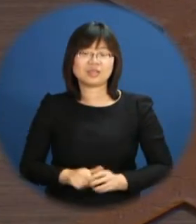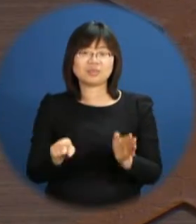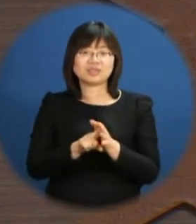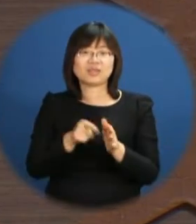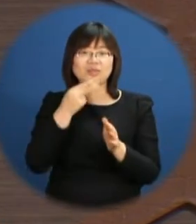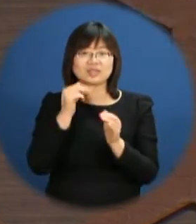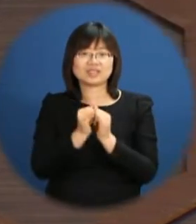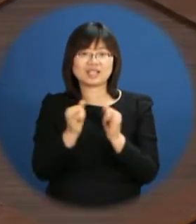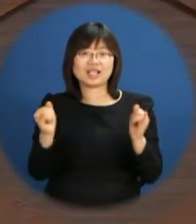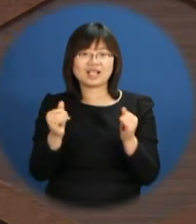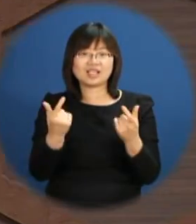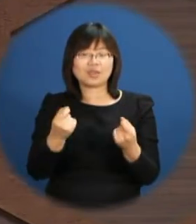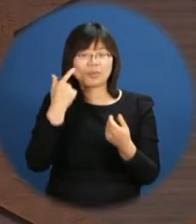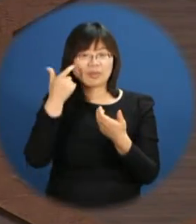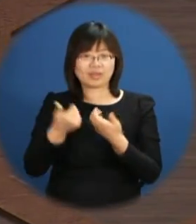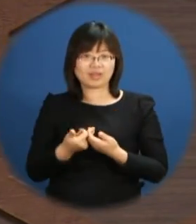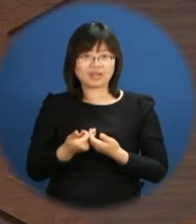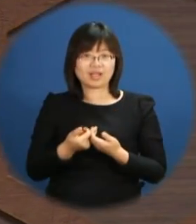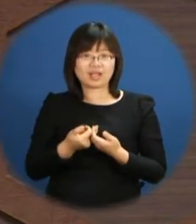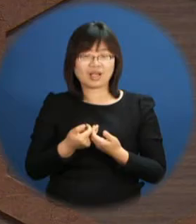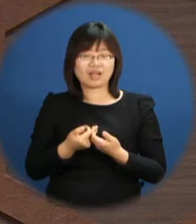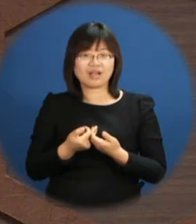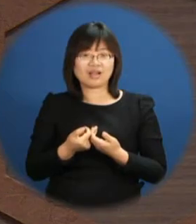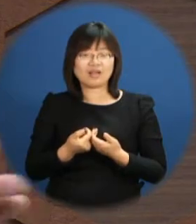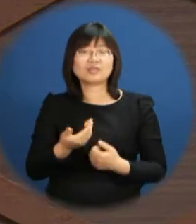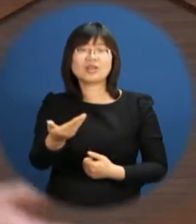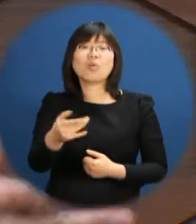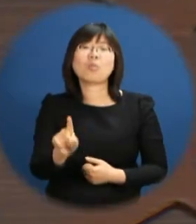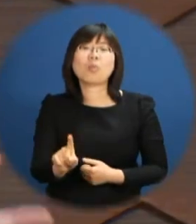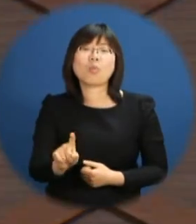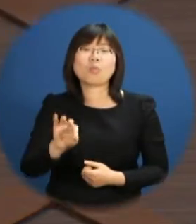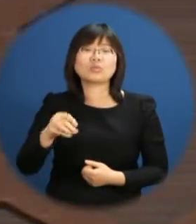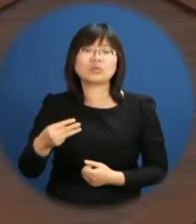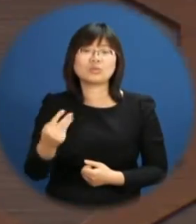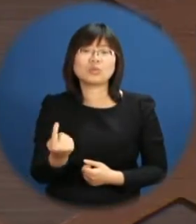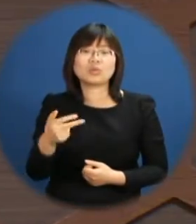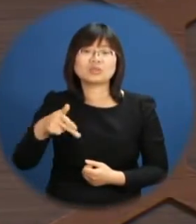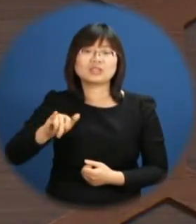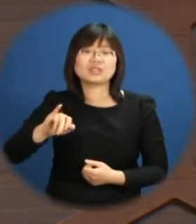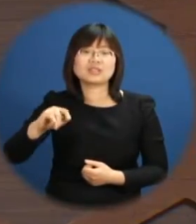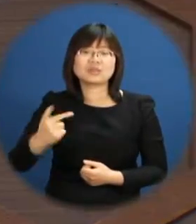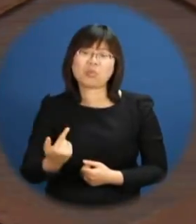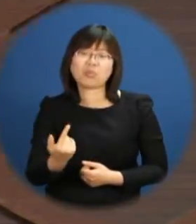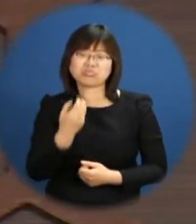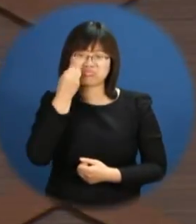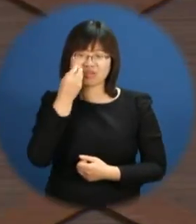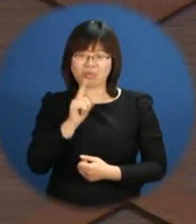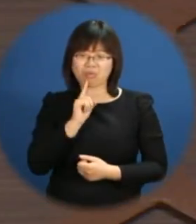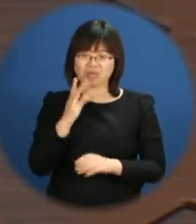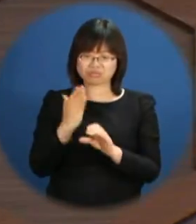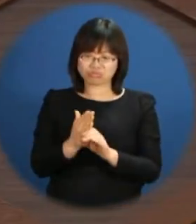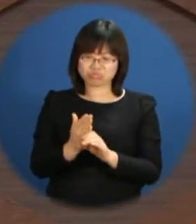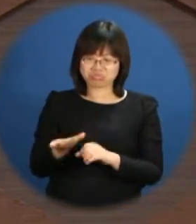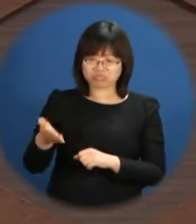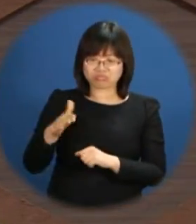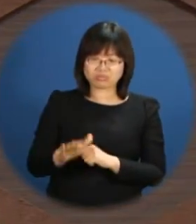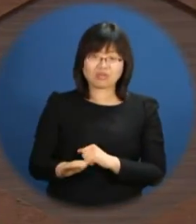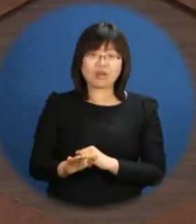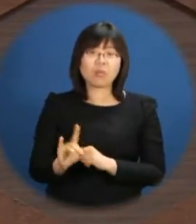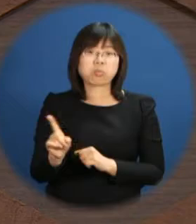믿지 않는 사람이 이렇게 반대를 한다고 봅시다 당신 모으고 플러스 1000 이라는 이상한 것 같고 얘기하는데 뭐